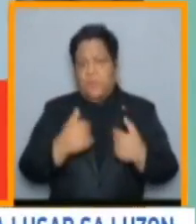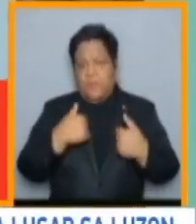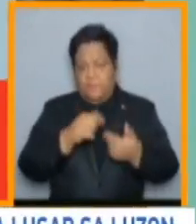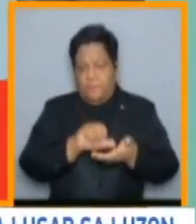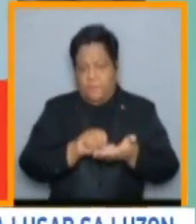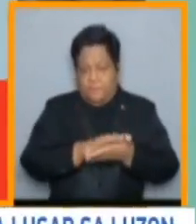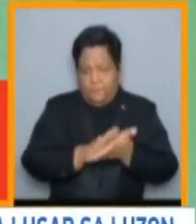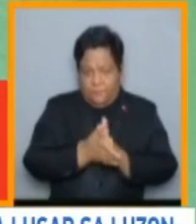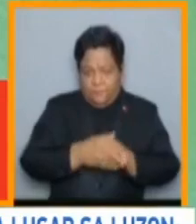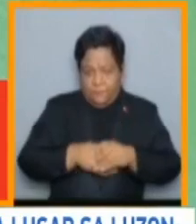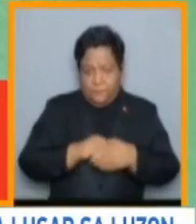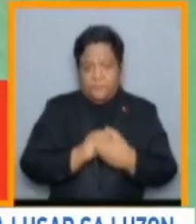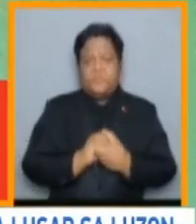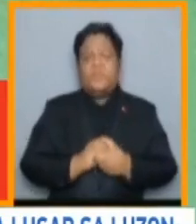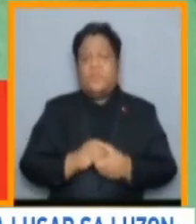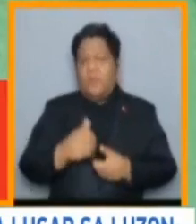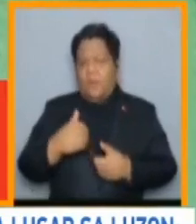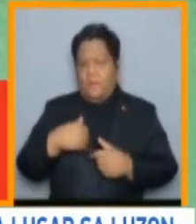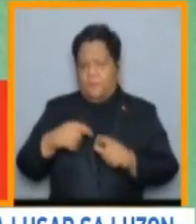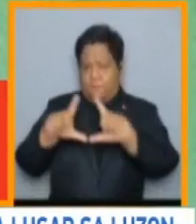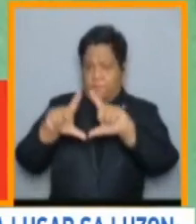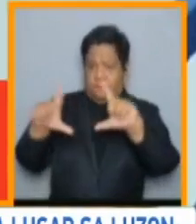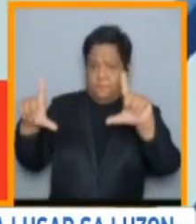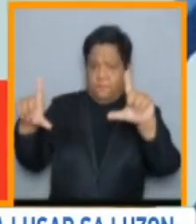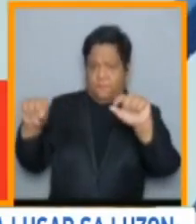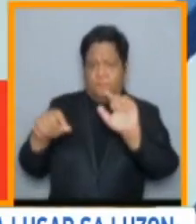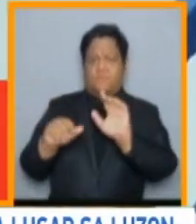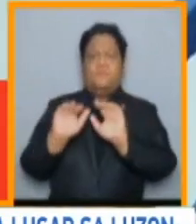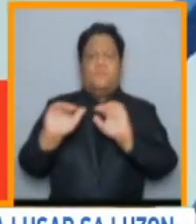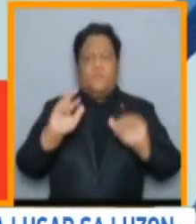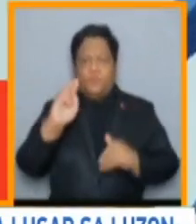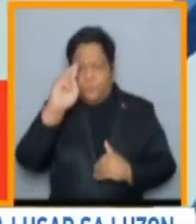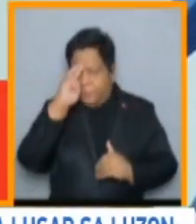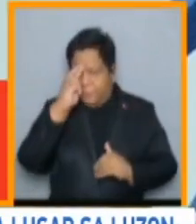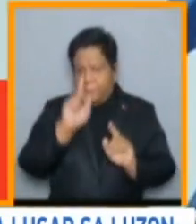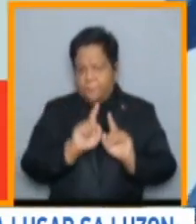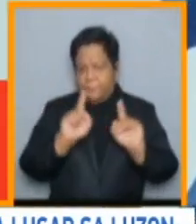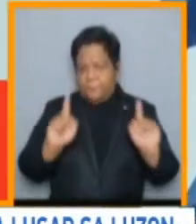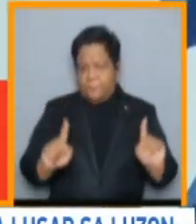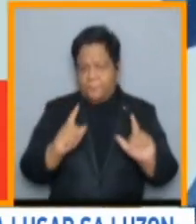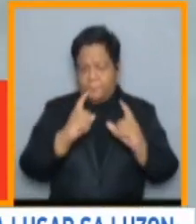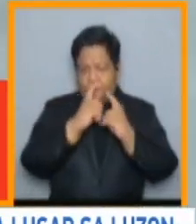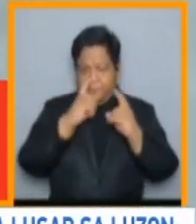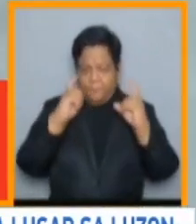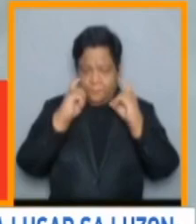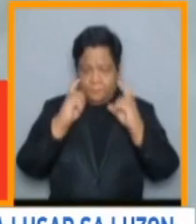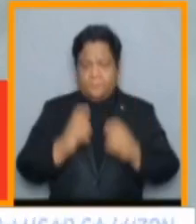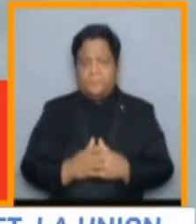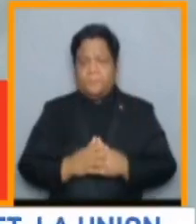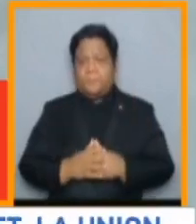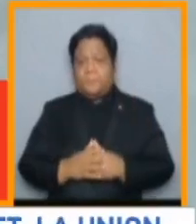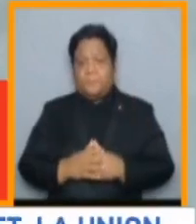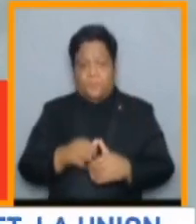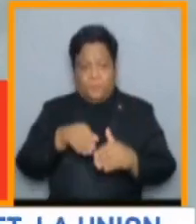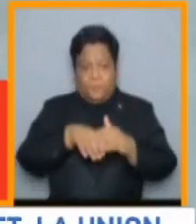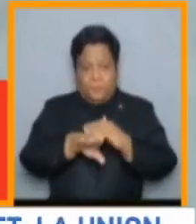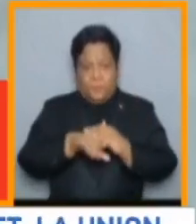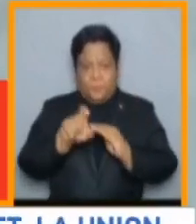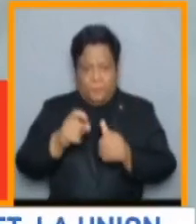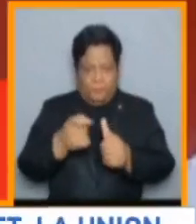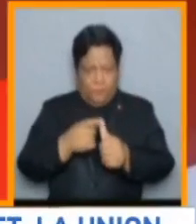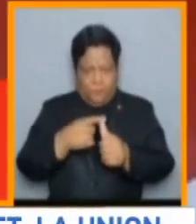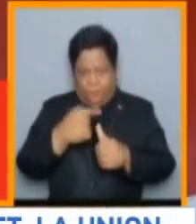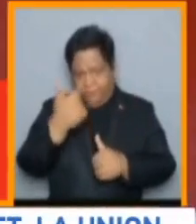magsuot ng face mask at physical distancing. Pagpasok ng mga estudyante, sumasailalim muna sila sa temperature check at kailangan ipakita ang